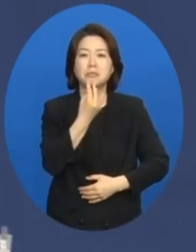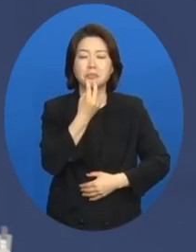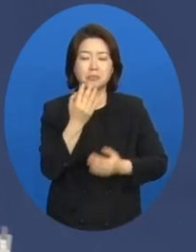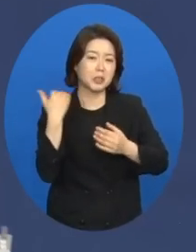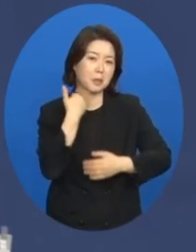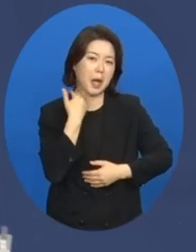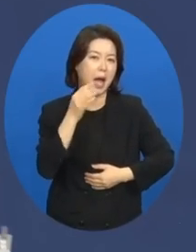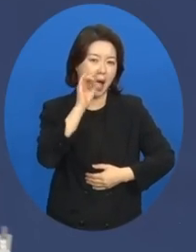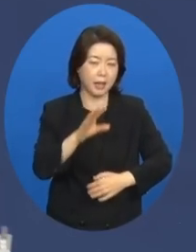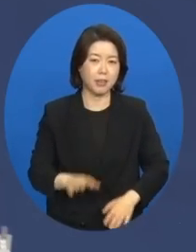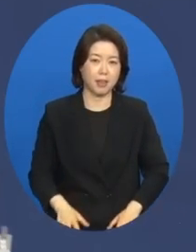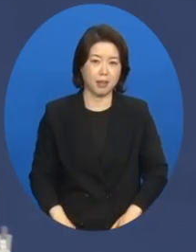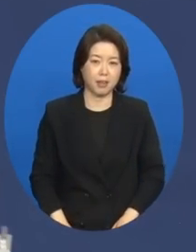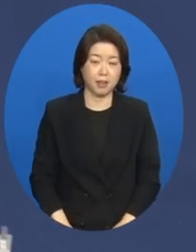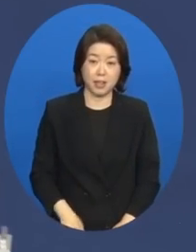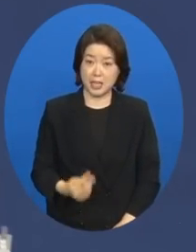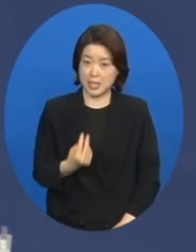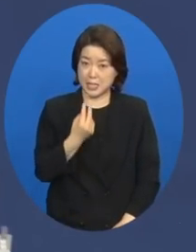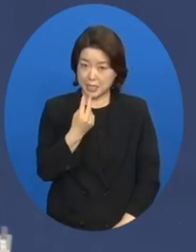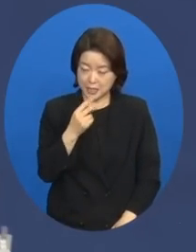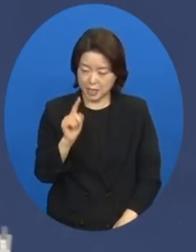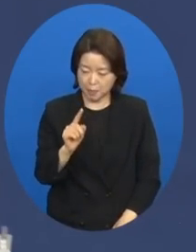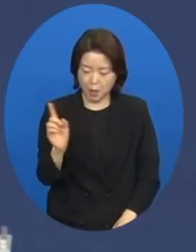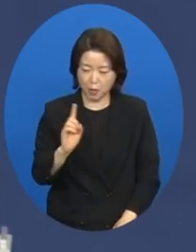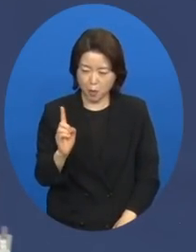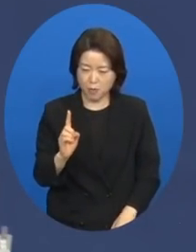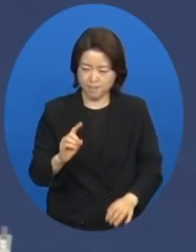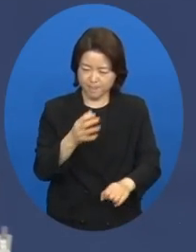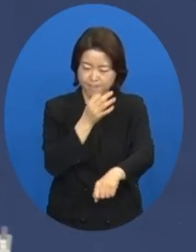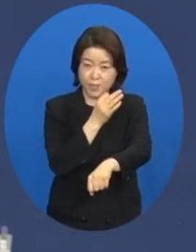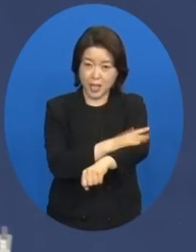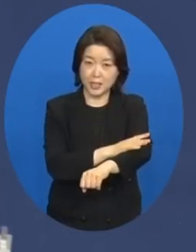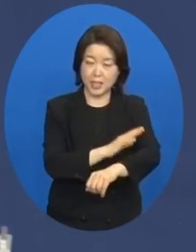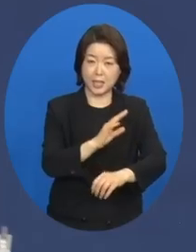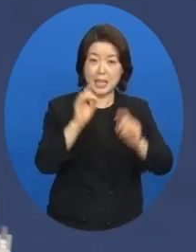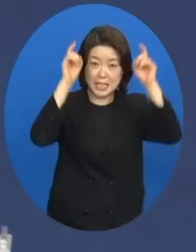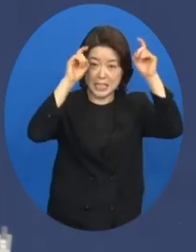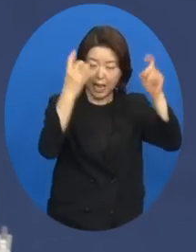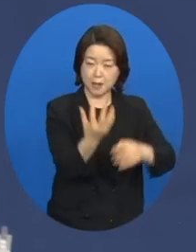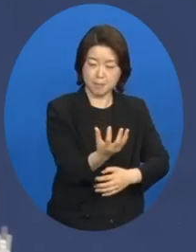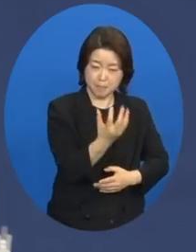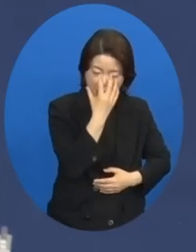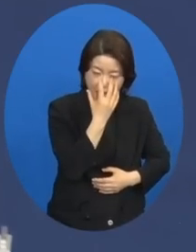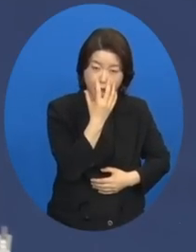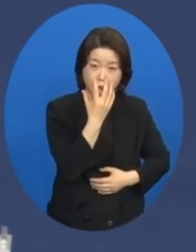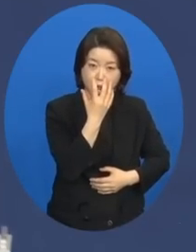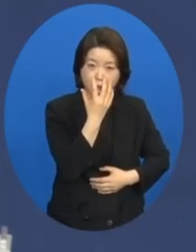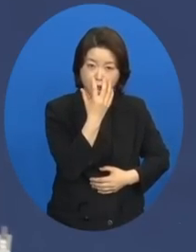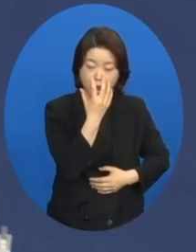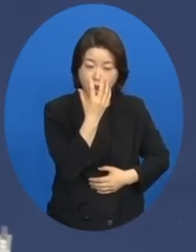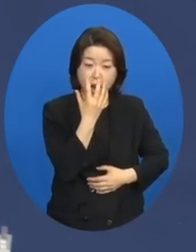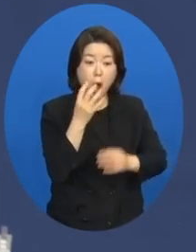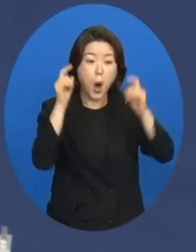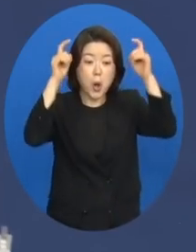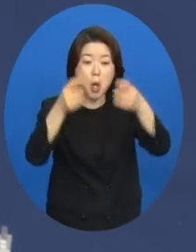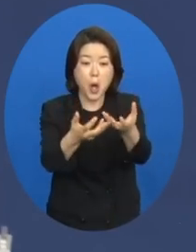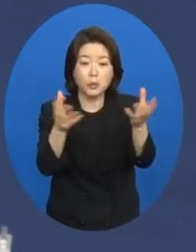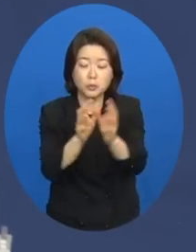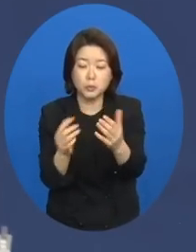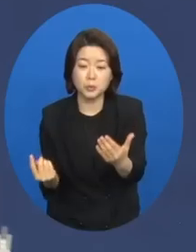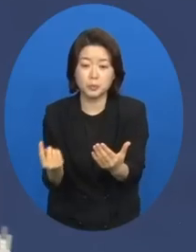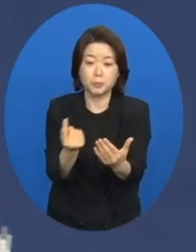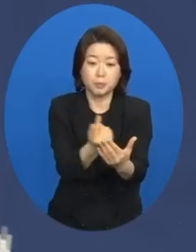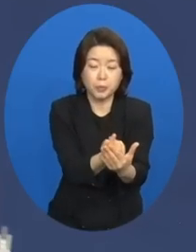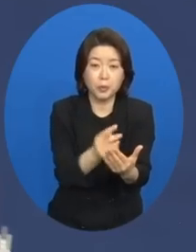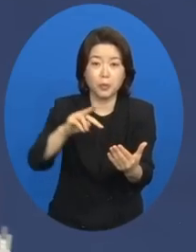없어서 간단하게 완벽하게 양의 가죽으로 해서 그 위장을 하고 양무리 속에 섞여 있다